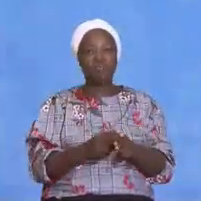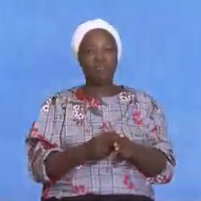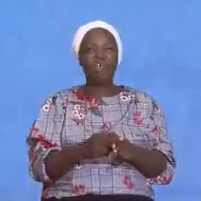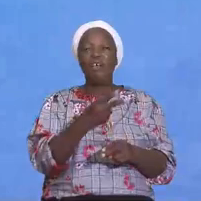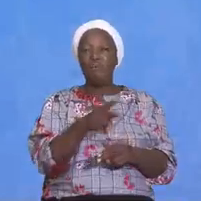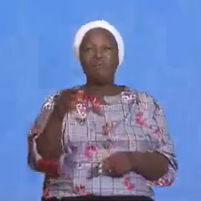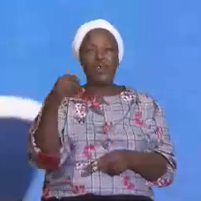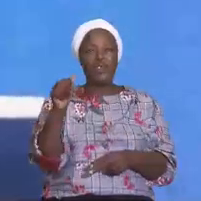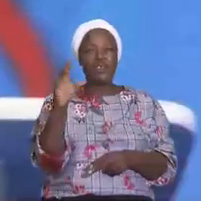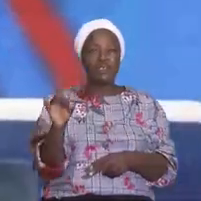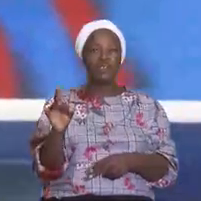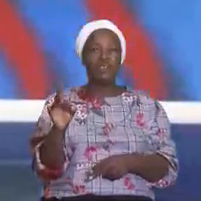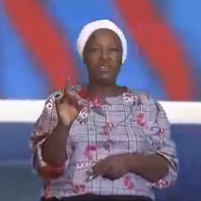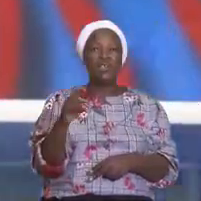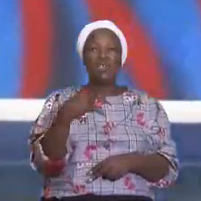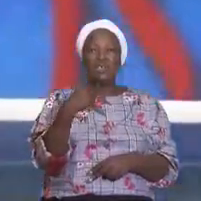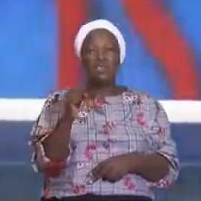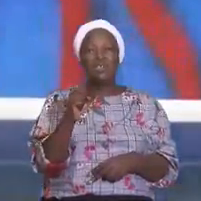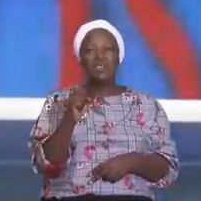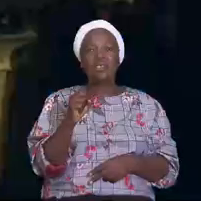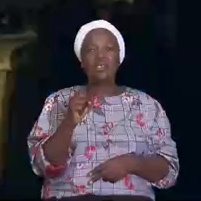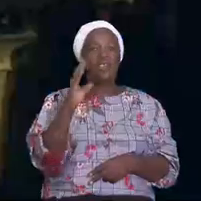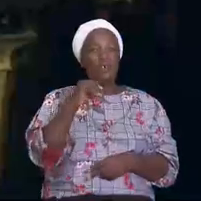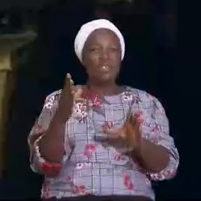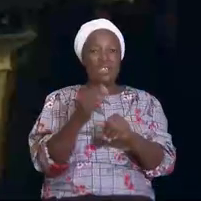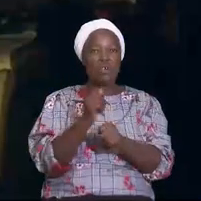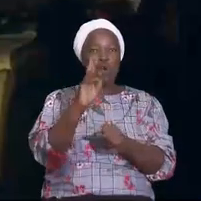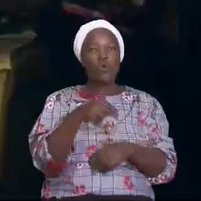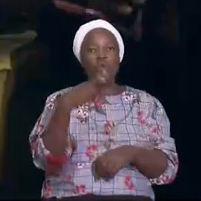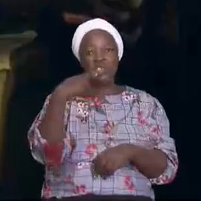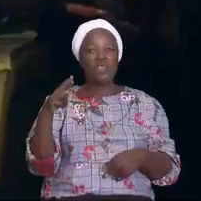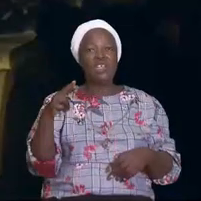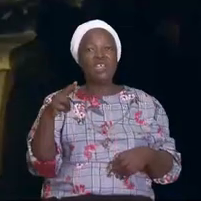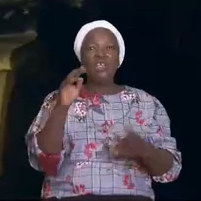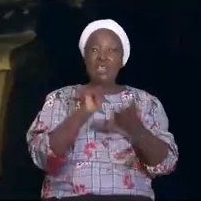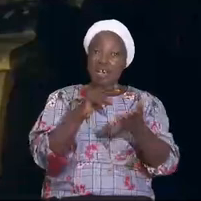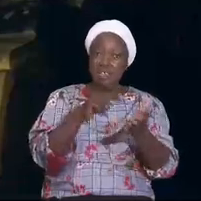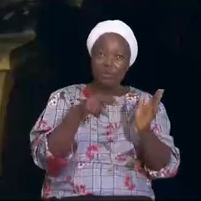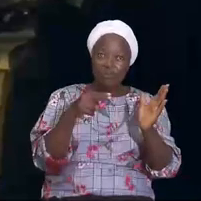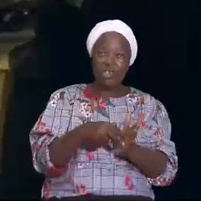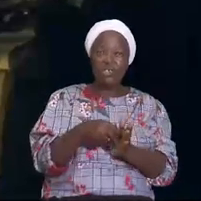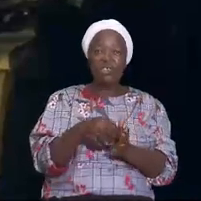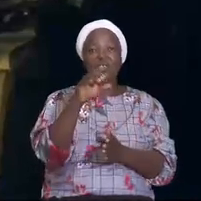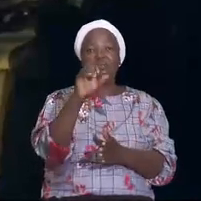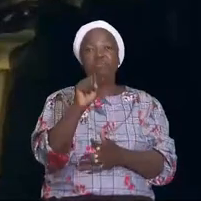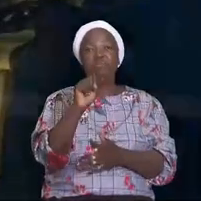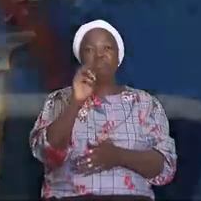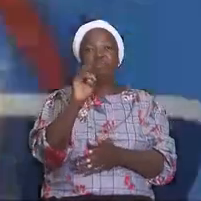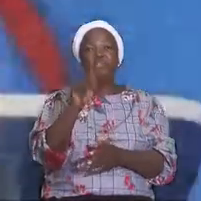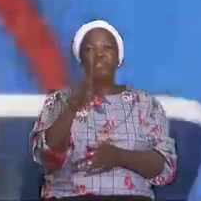écrit, ce sera accompli dans ta vie. Verset 18. Ils saisiront des